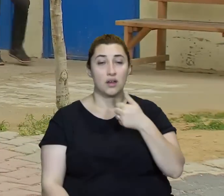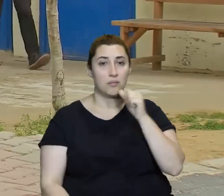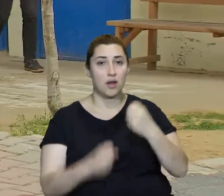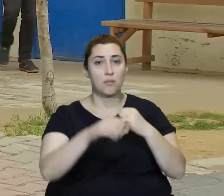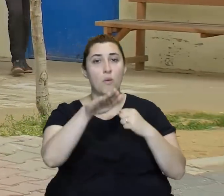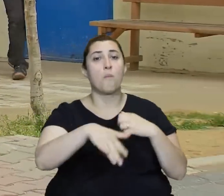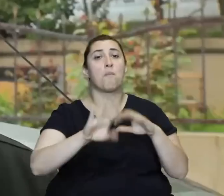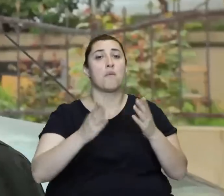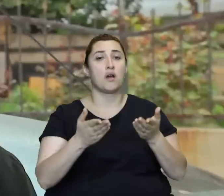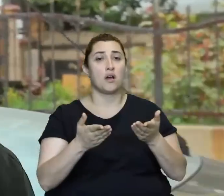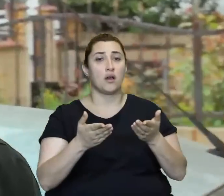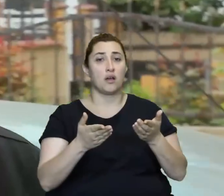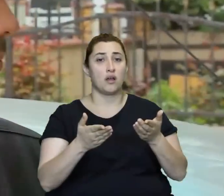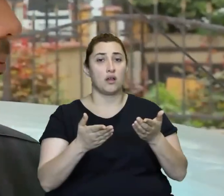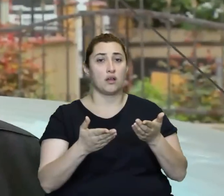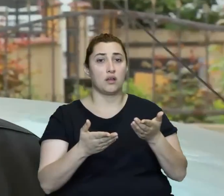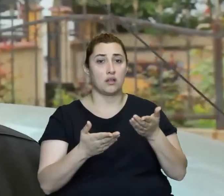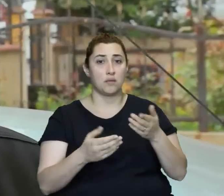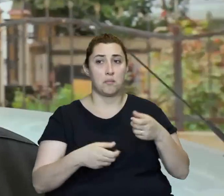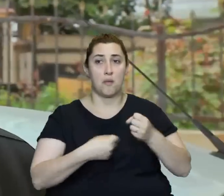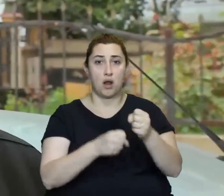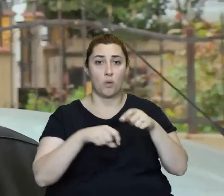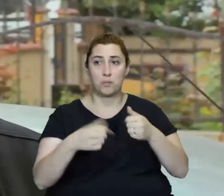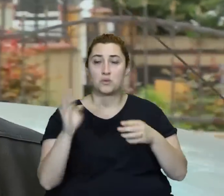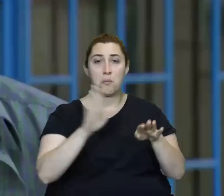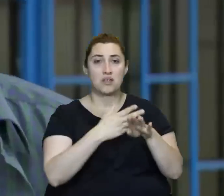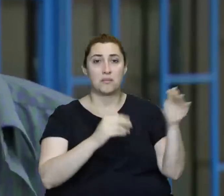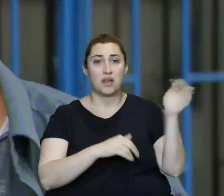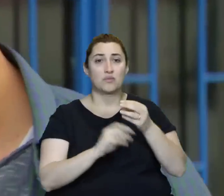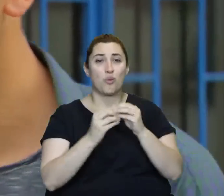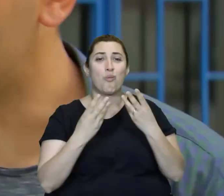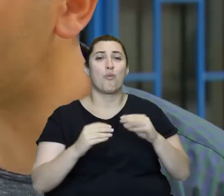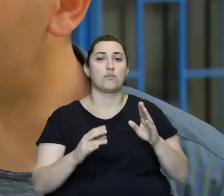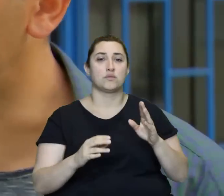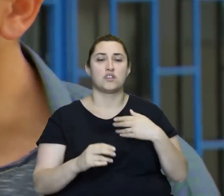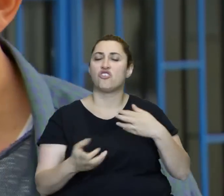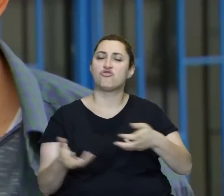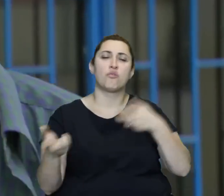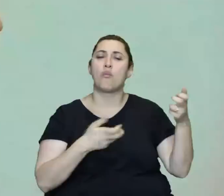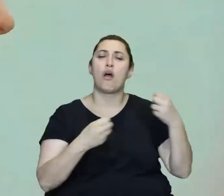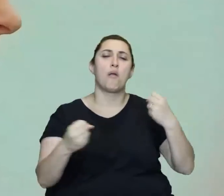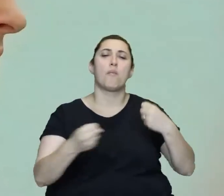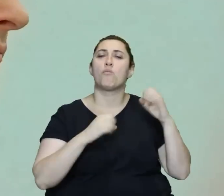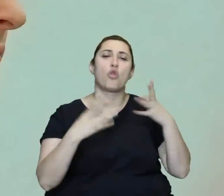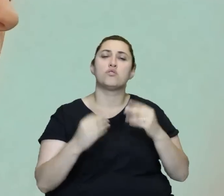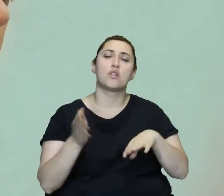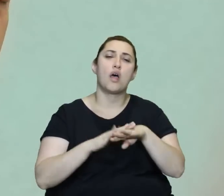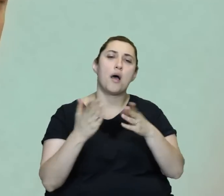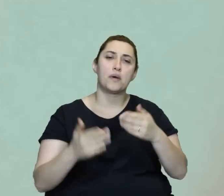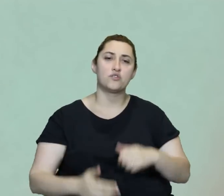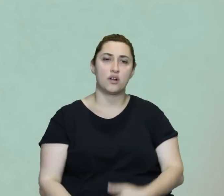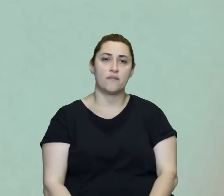Abi arabayı buraya koymasan. Yani marangoz burası. Birazdan malzeme gelecek, sıkıntı çıkmasın. Çekmezsen ne olur? Ne